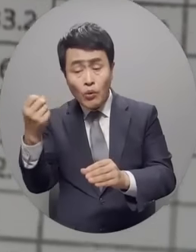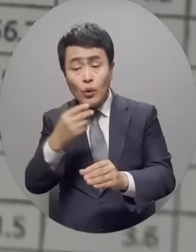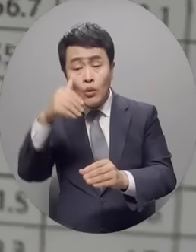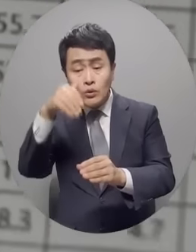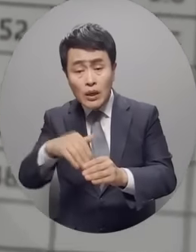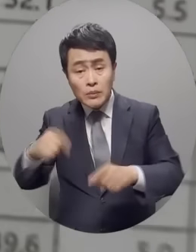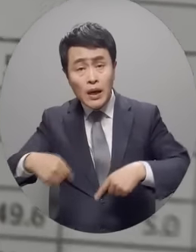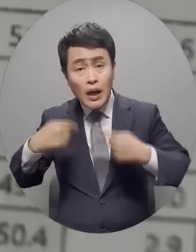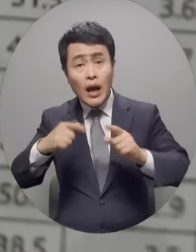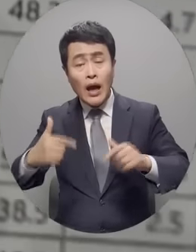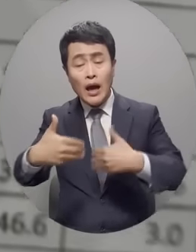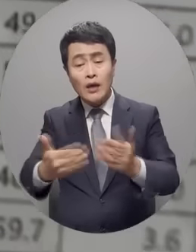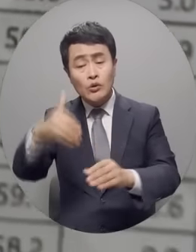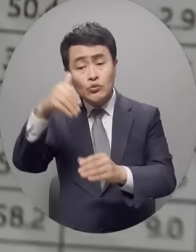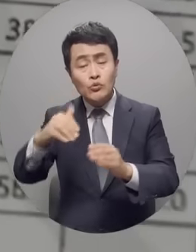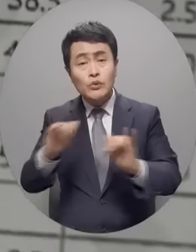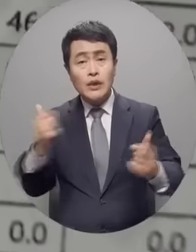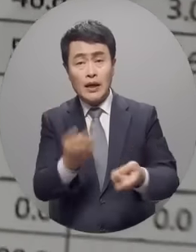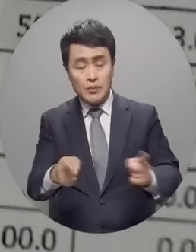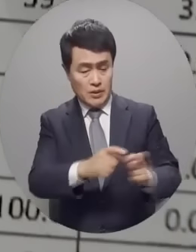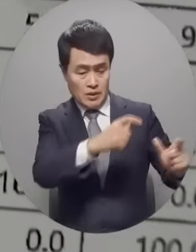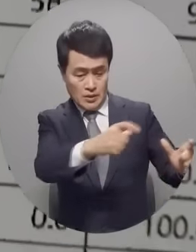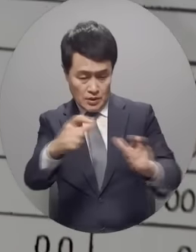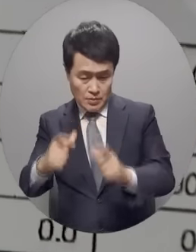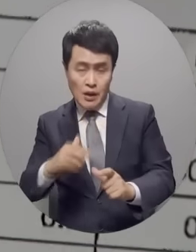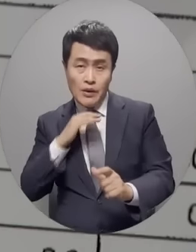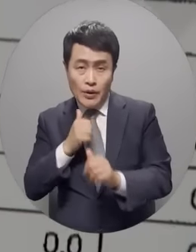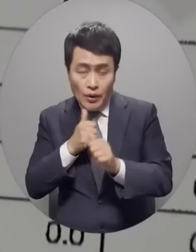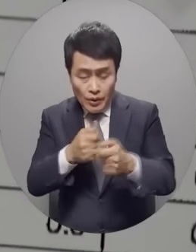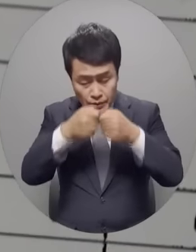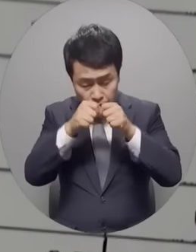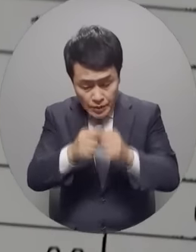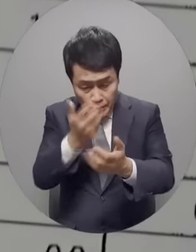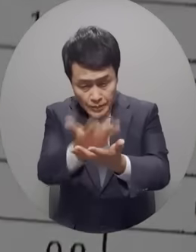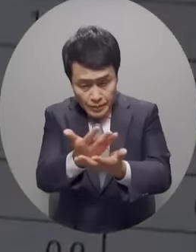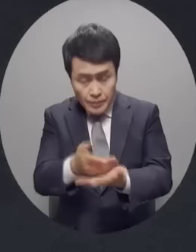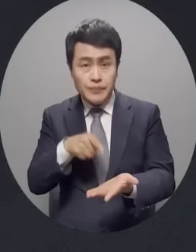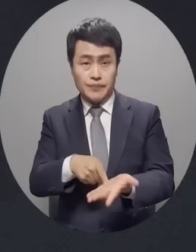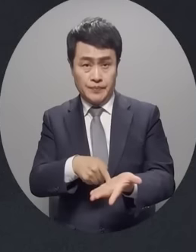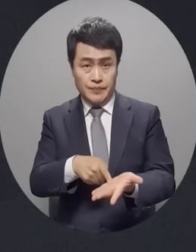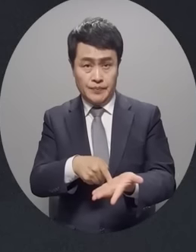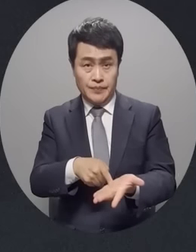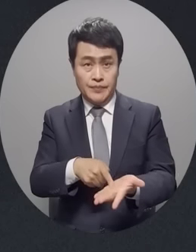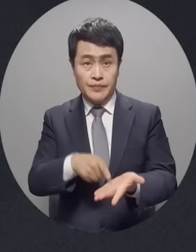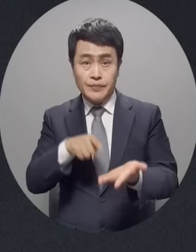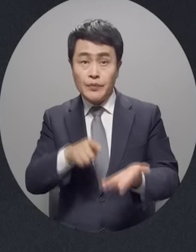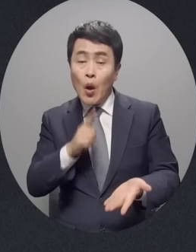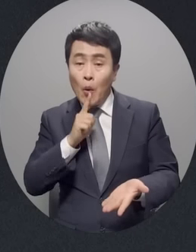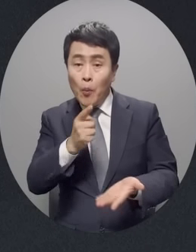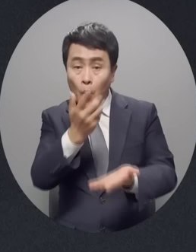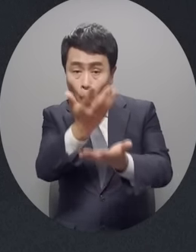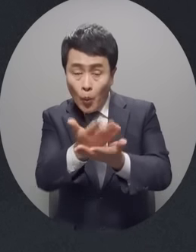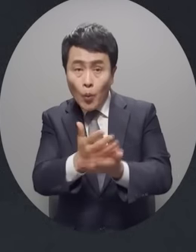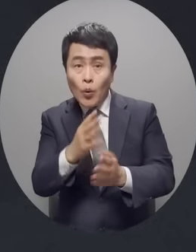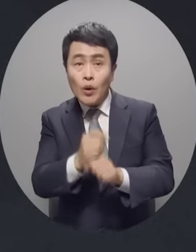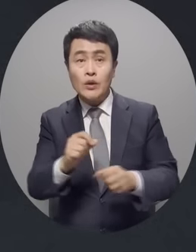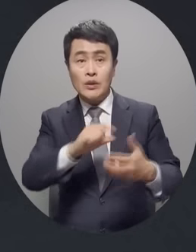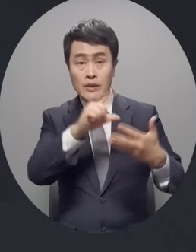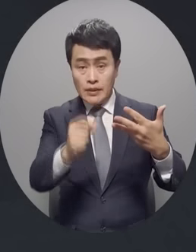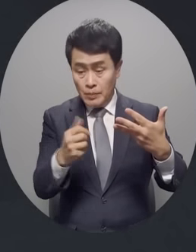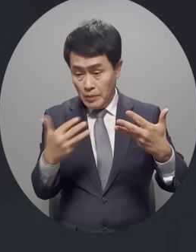참여하지 않은 유권자들까지 지역별, 연령별로 세분화한 내용을 담고 있습니다. 보고서 작성 날짜는 3월 8일